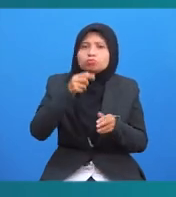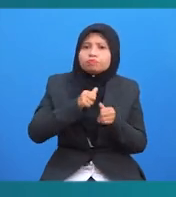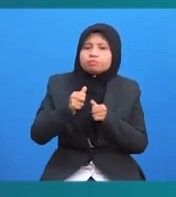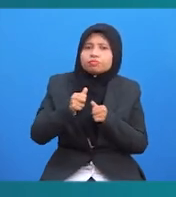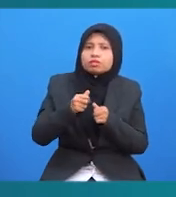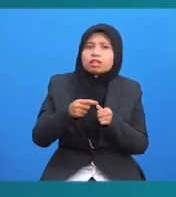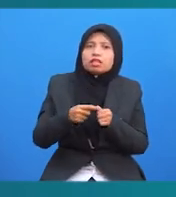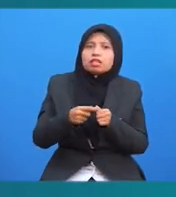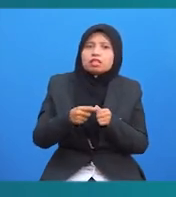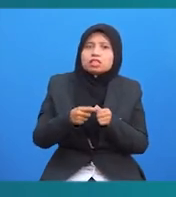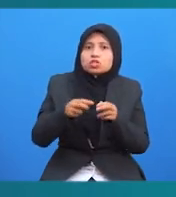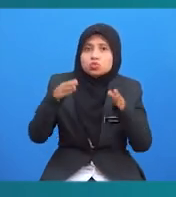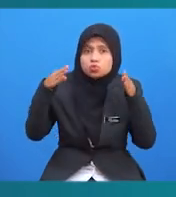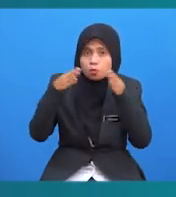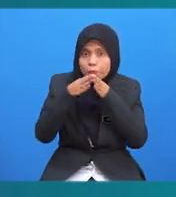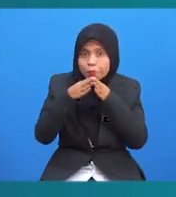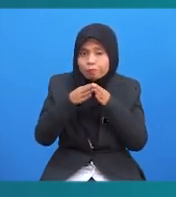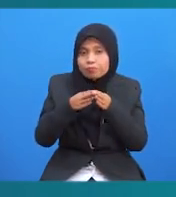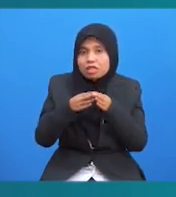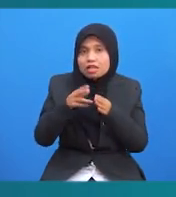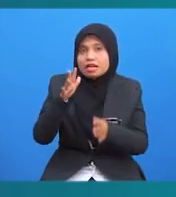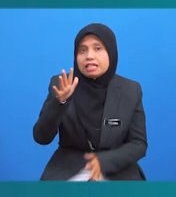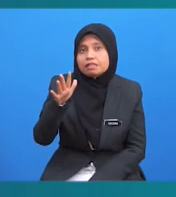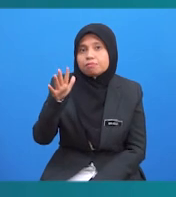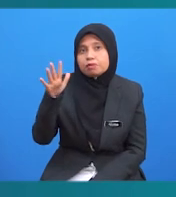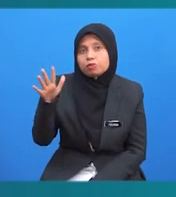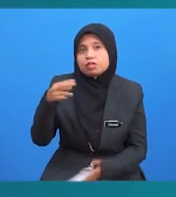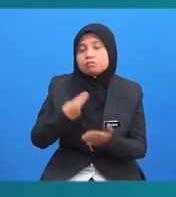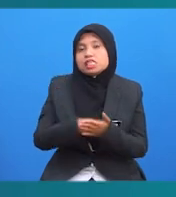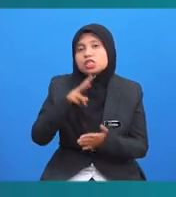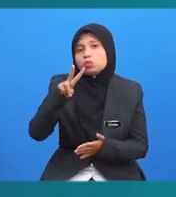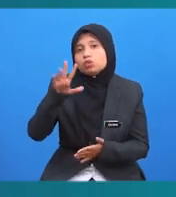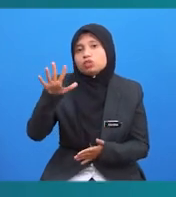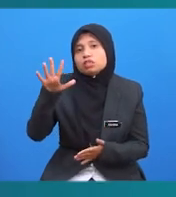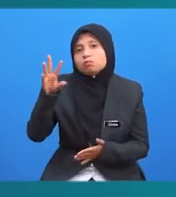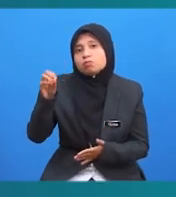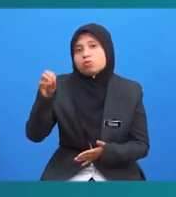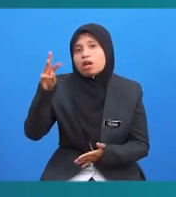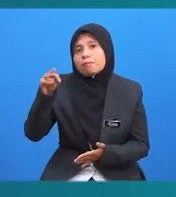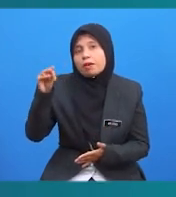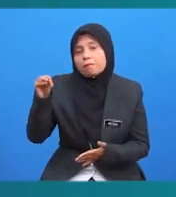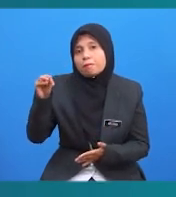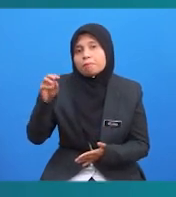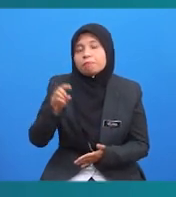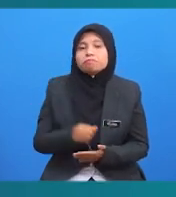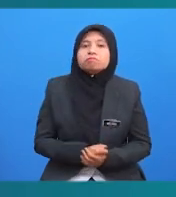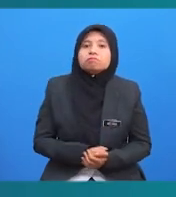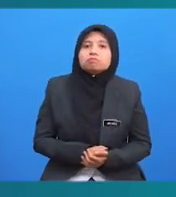sesebuah telephoto lens ataupun zoom lens adalah 55 hingga 250